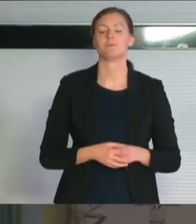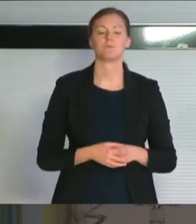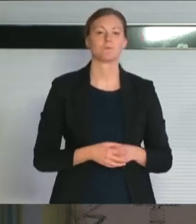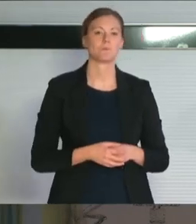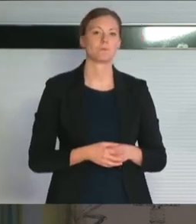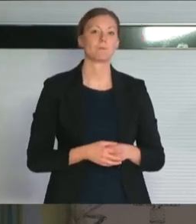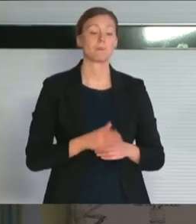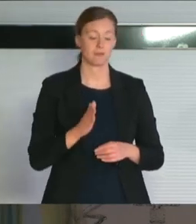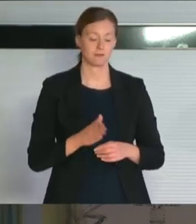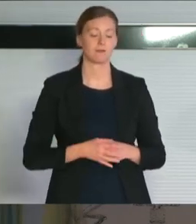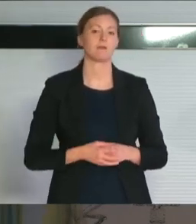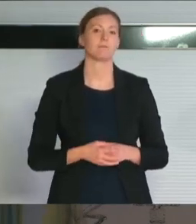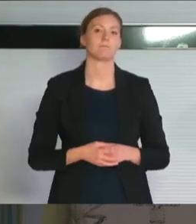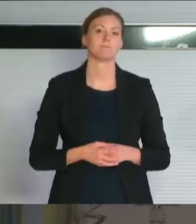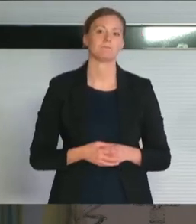Takk.